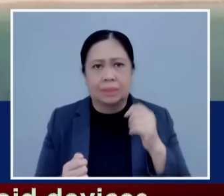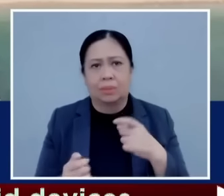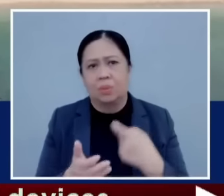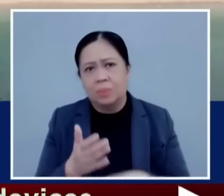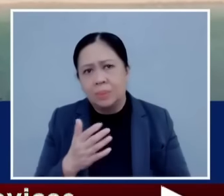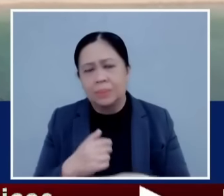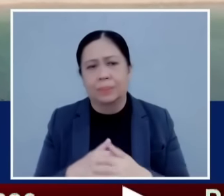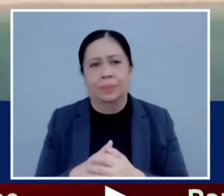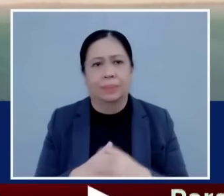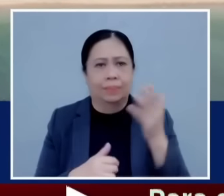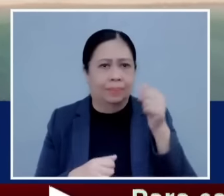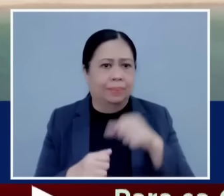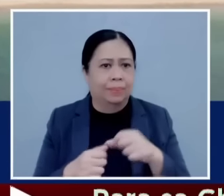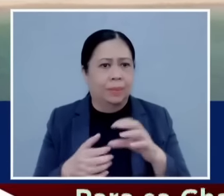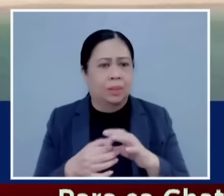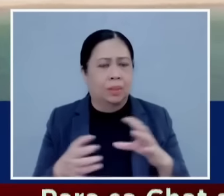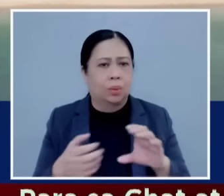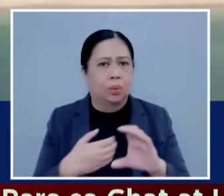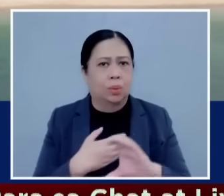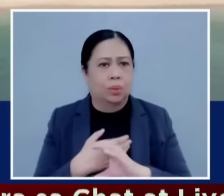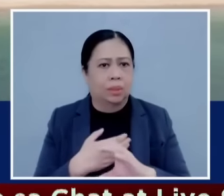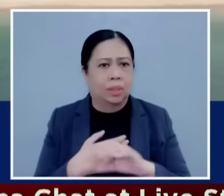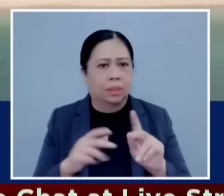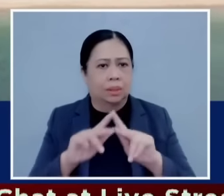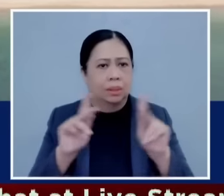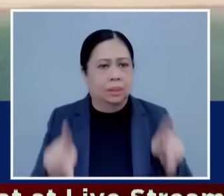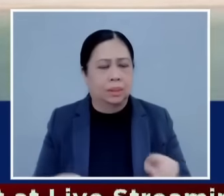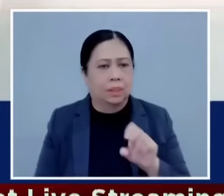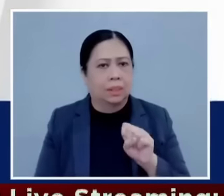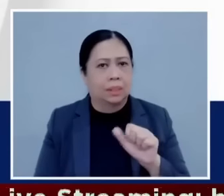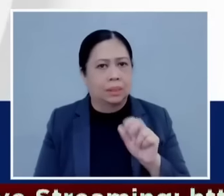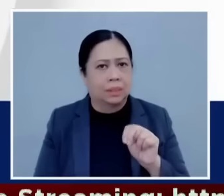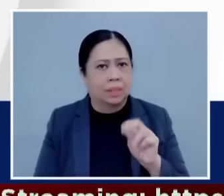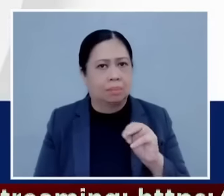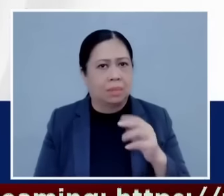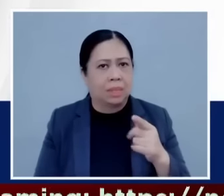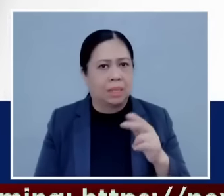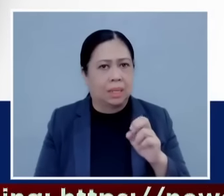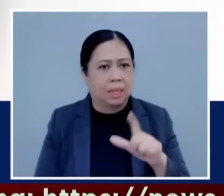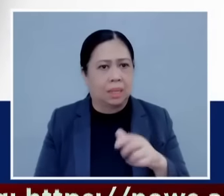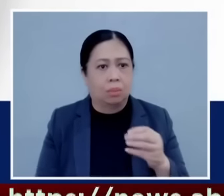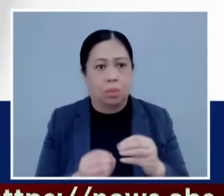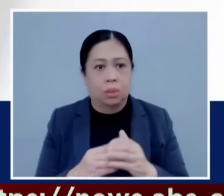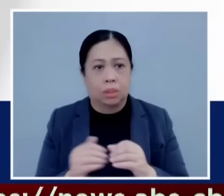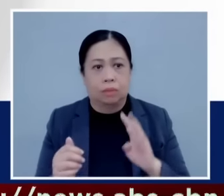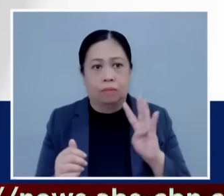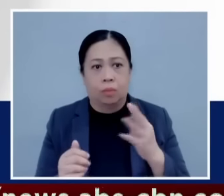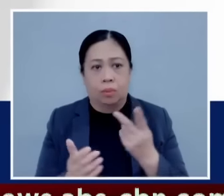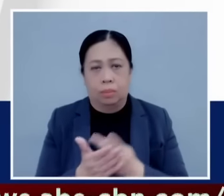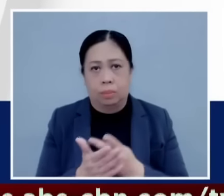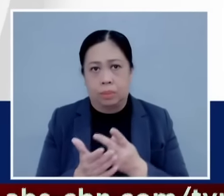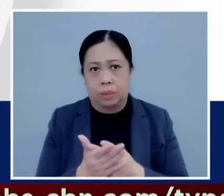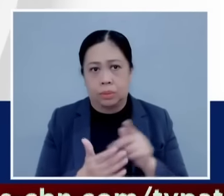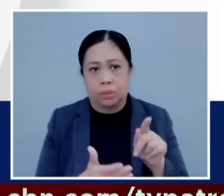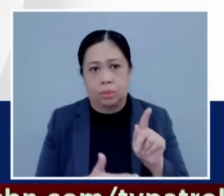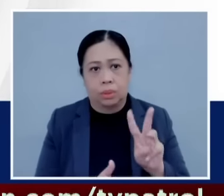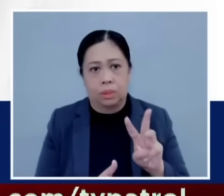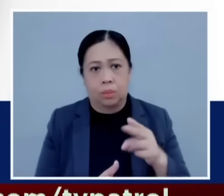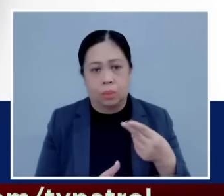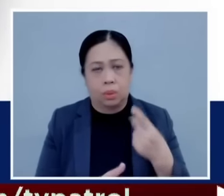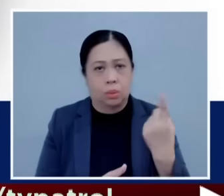Matatanda ang kumawala sa naunang kontrata ang mga planta ng San Miguel kung saan nasa mahigit 4 pesos kada kilowatt hour lang